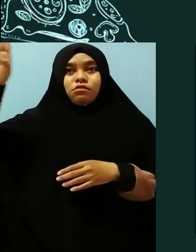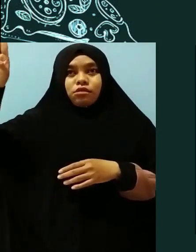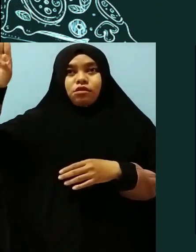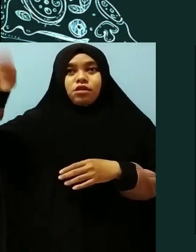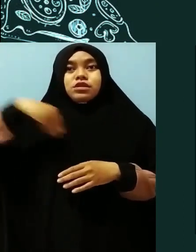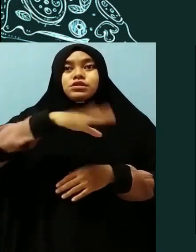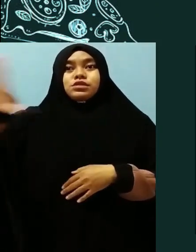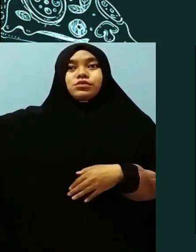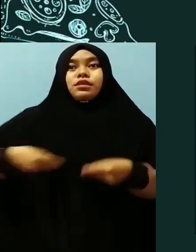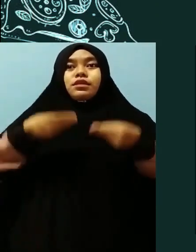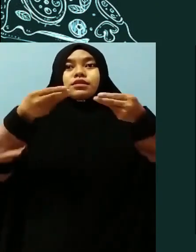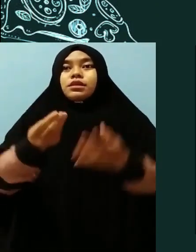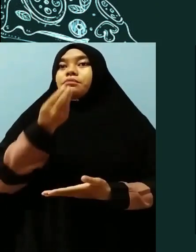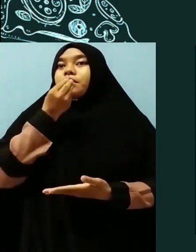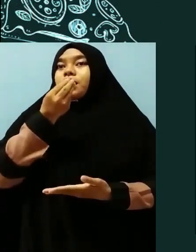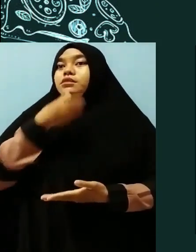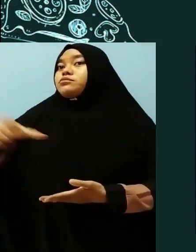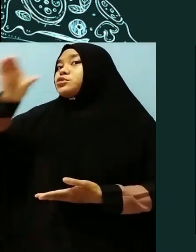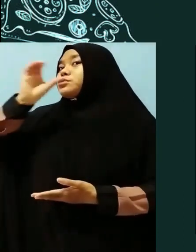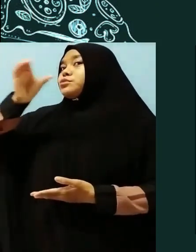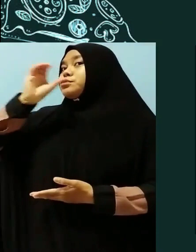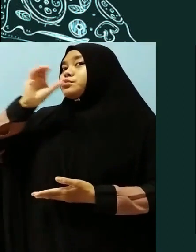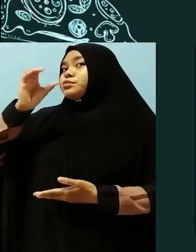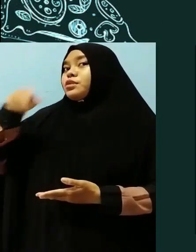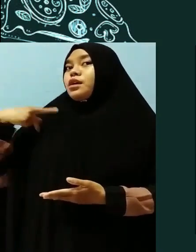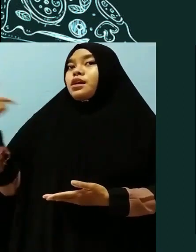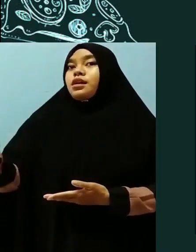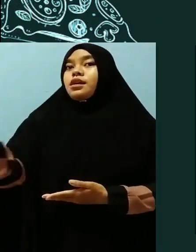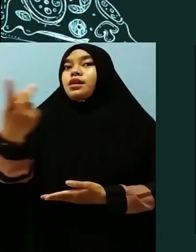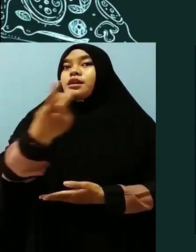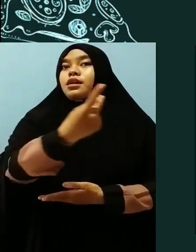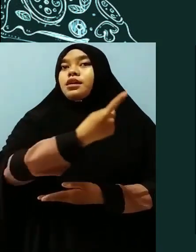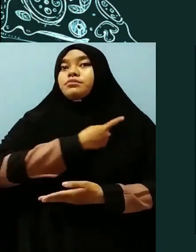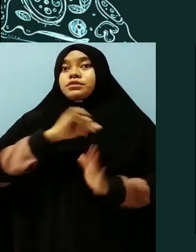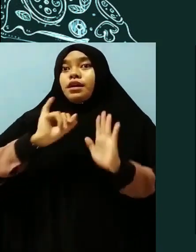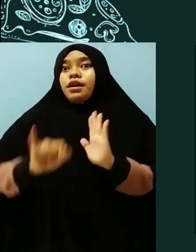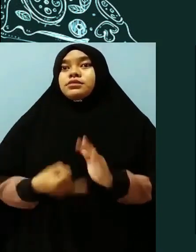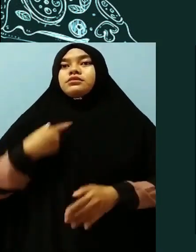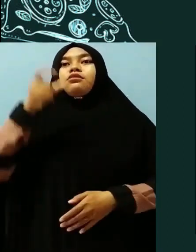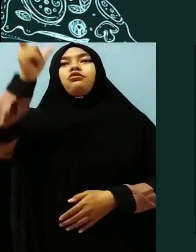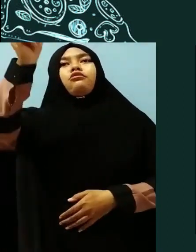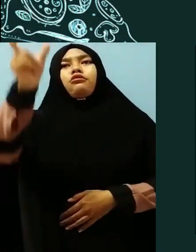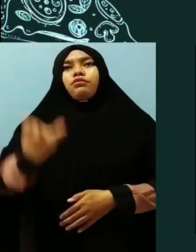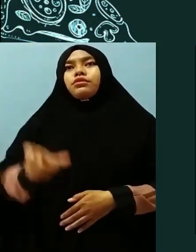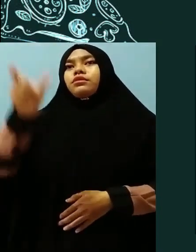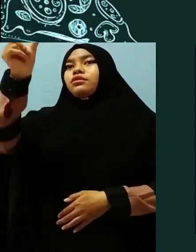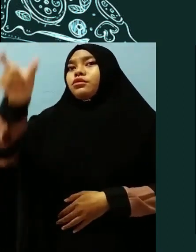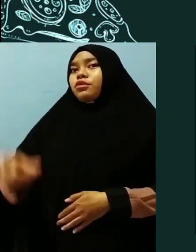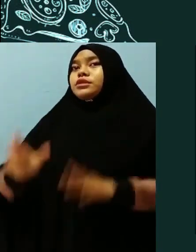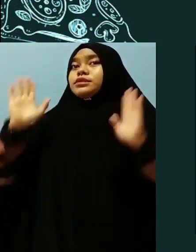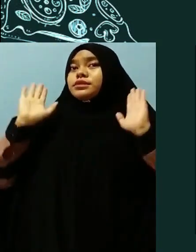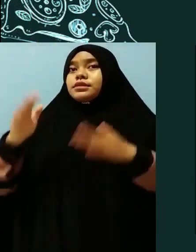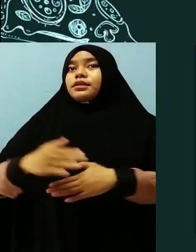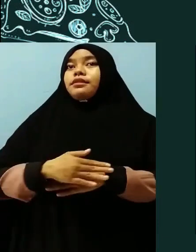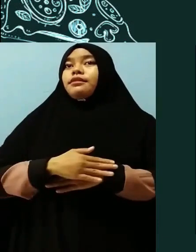muslimin. Yang artinya, segala puji bagi Allah yang telah memberi makan dan